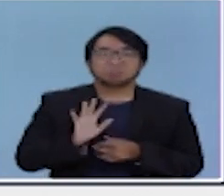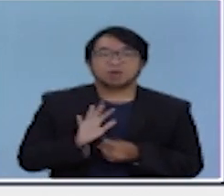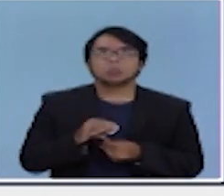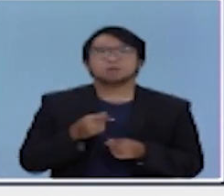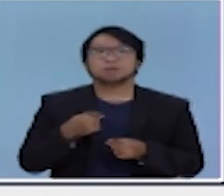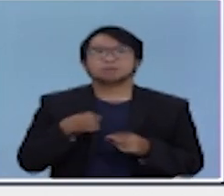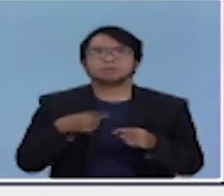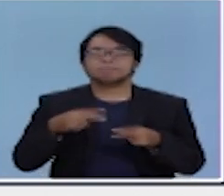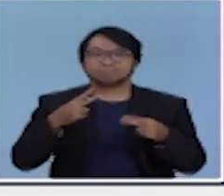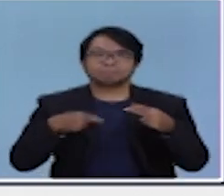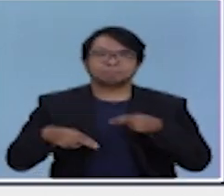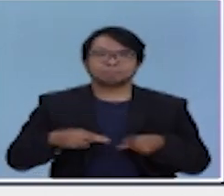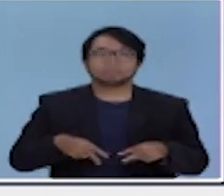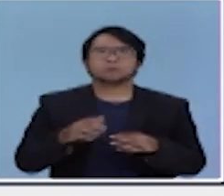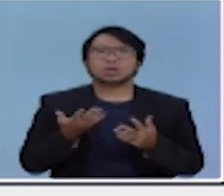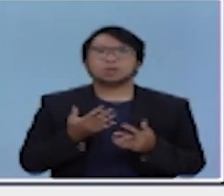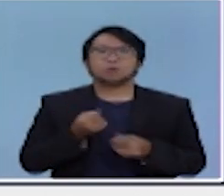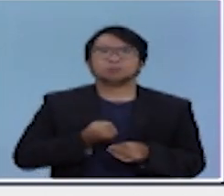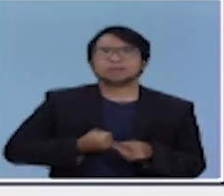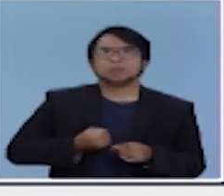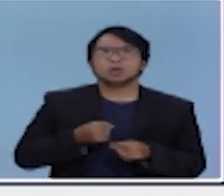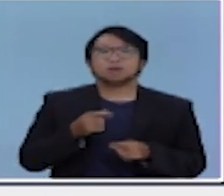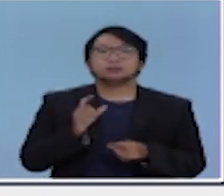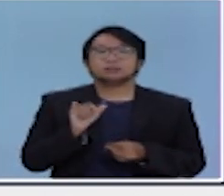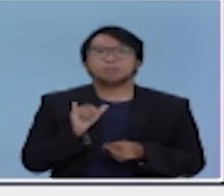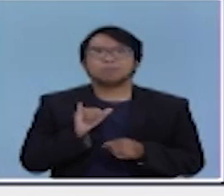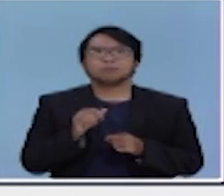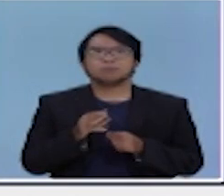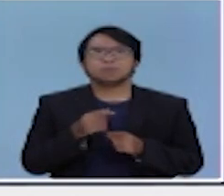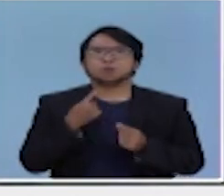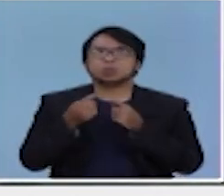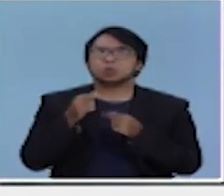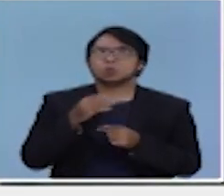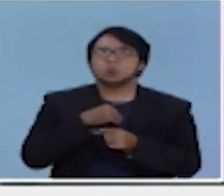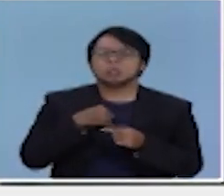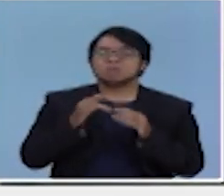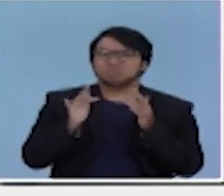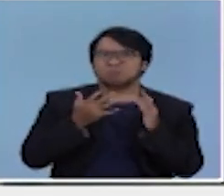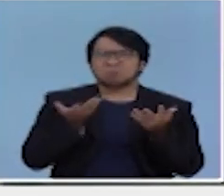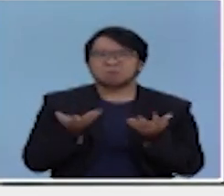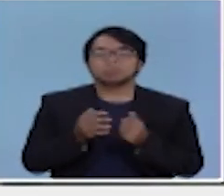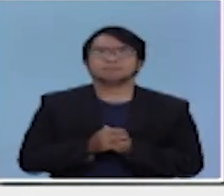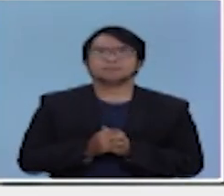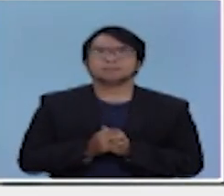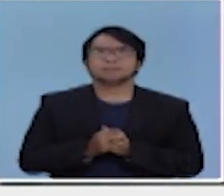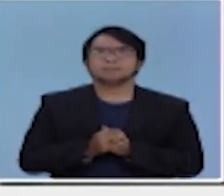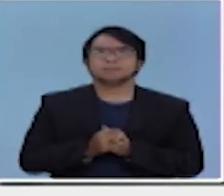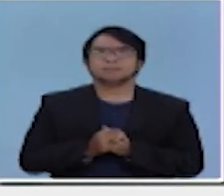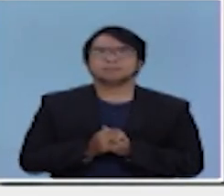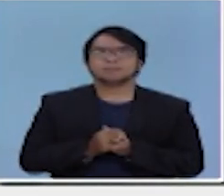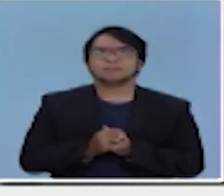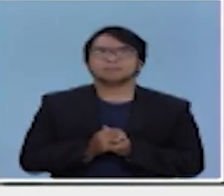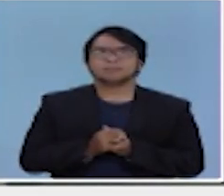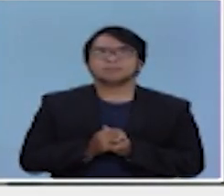rajin ke dokter mungkin by online juga dengan dokternya Oke jadi gini kalau dari tadi aku jelek tadi aku pas